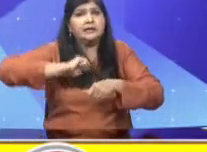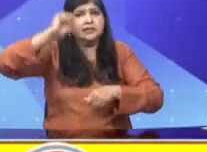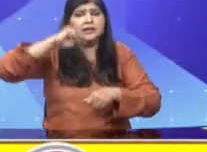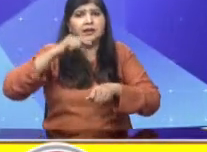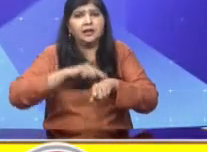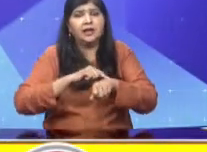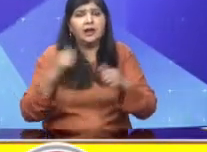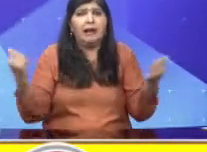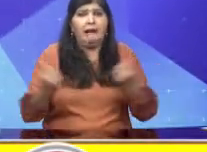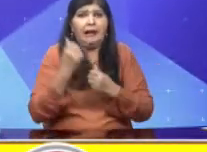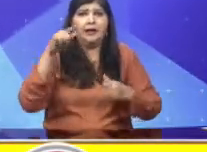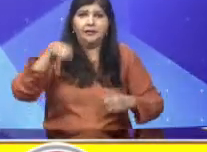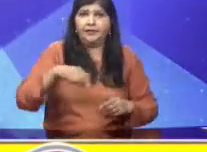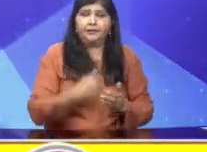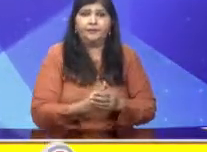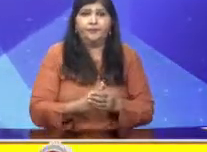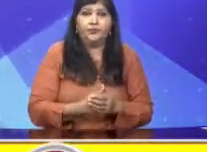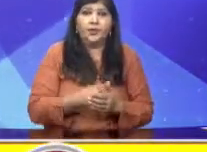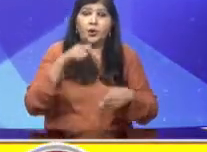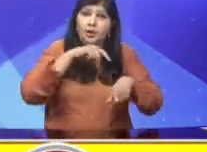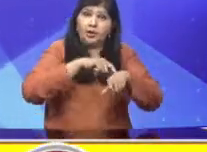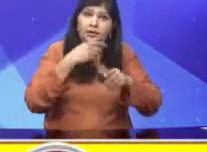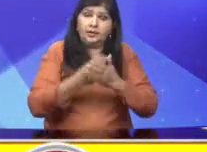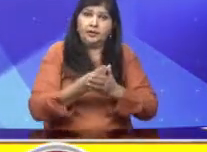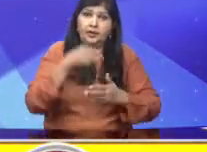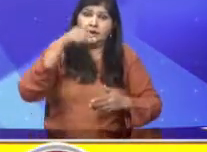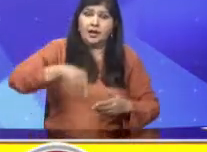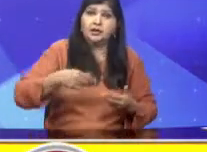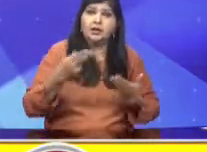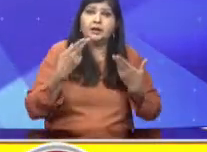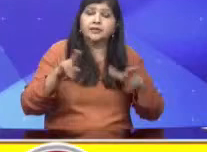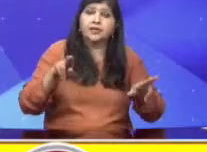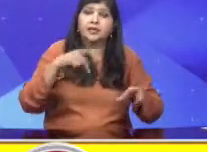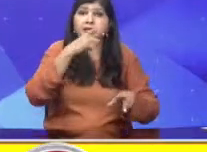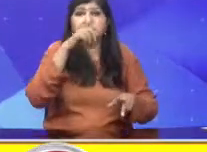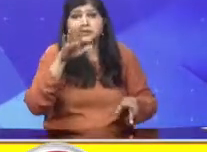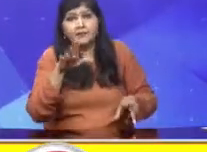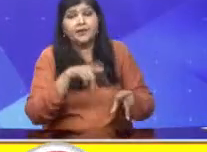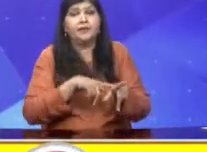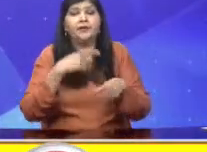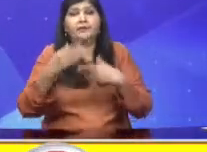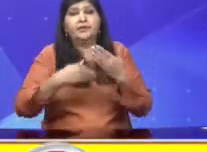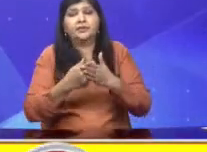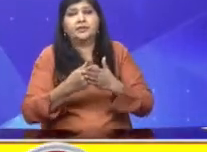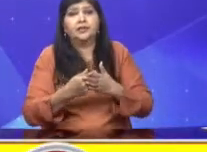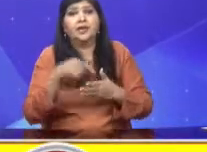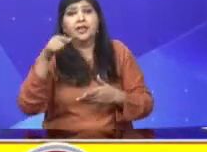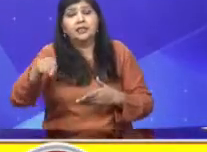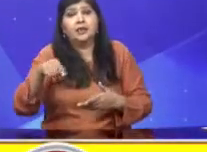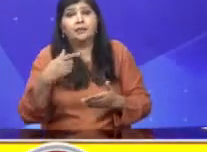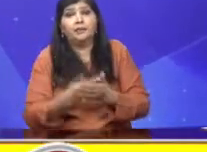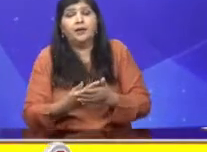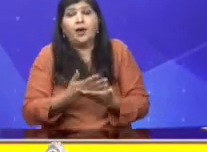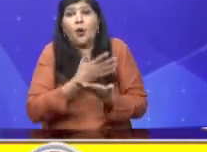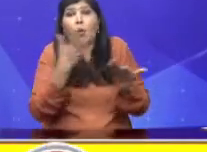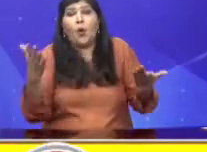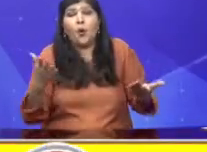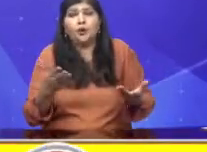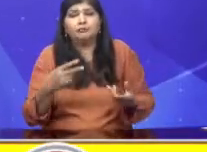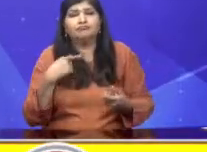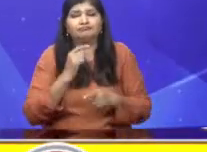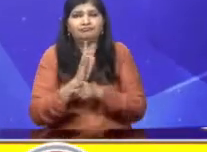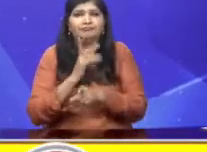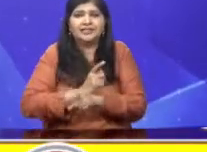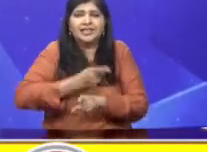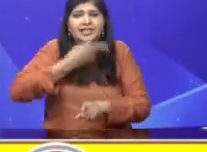लड़ाई लड़ी थी। और यह पल आजहदी के 75 साल मना रहे हैं तब और अधिक प्रेरक